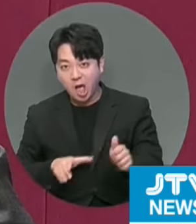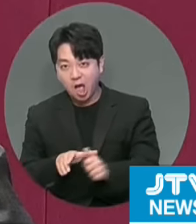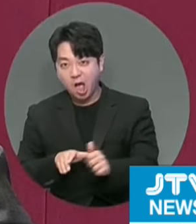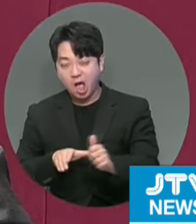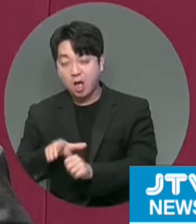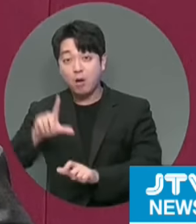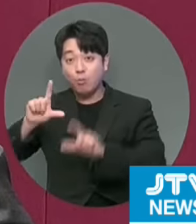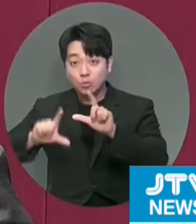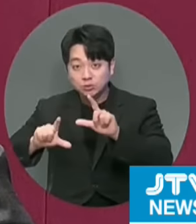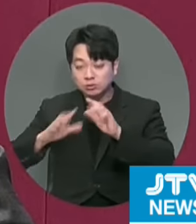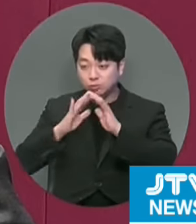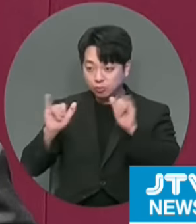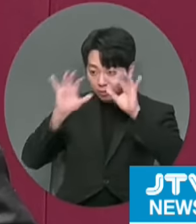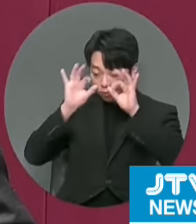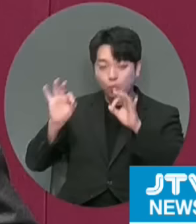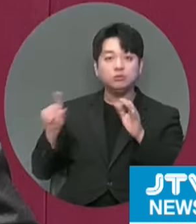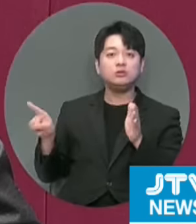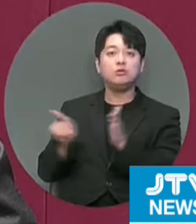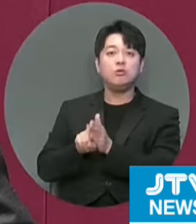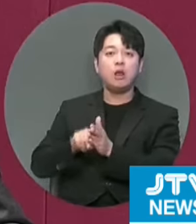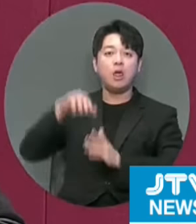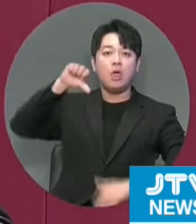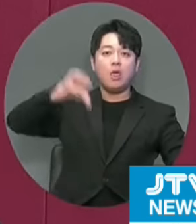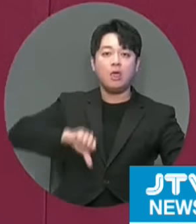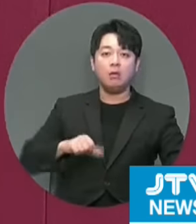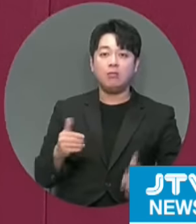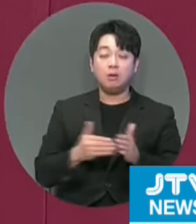땅에 떨어지고 말았습니다. 그렇지 않습니까?